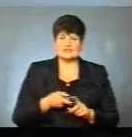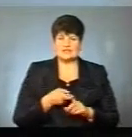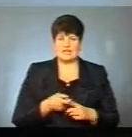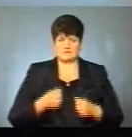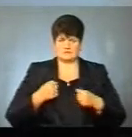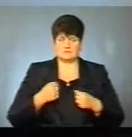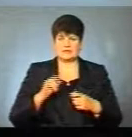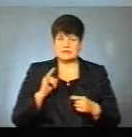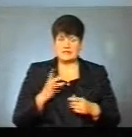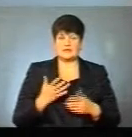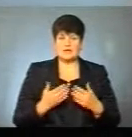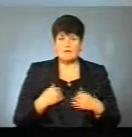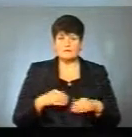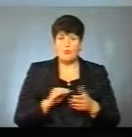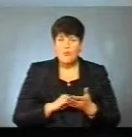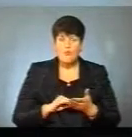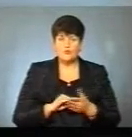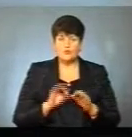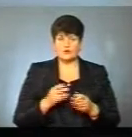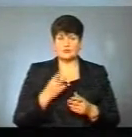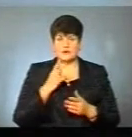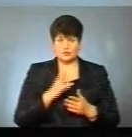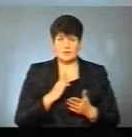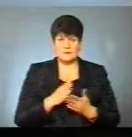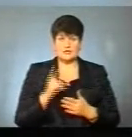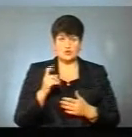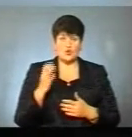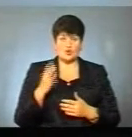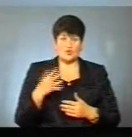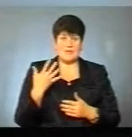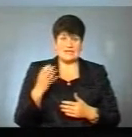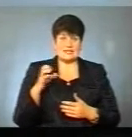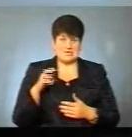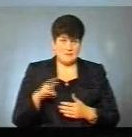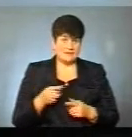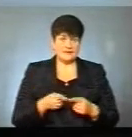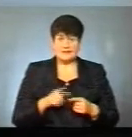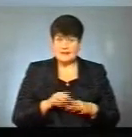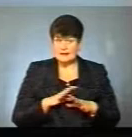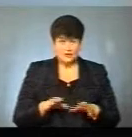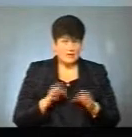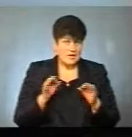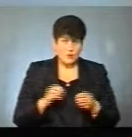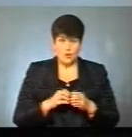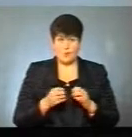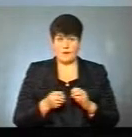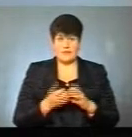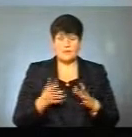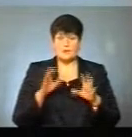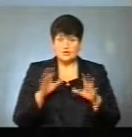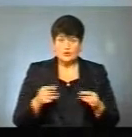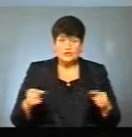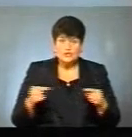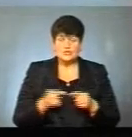дитини. Якщо, я ж кажу, ще раз повторюсь, якщо вона буде мати зріст 145 см, це не буде ніякою проблемою, тому що законом це